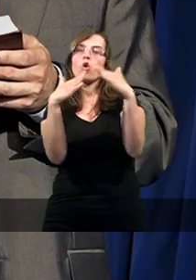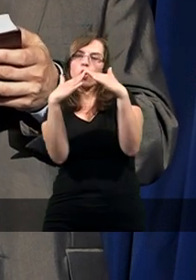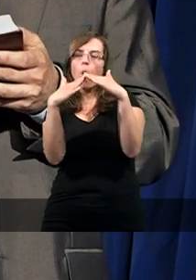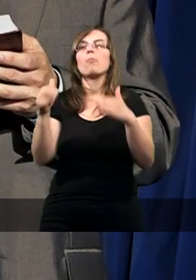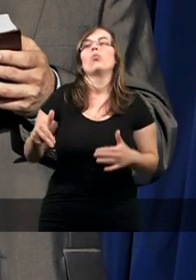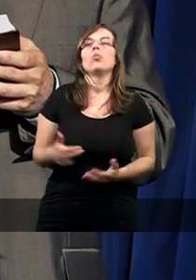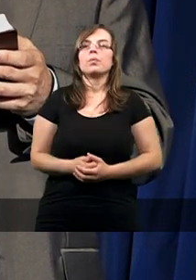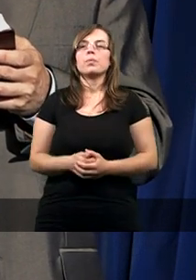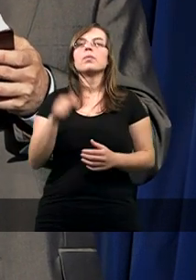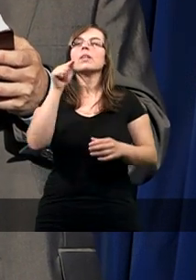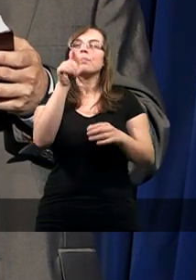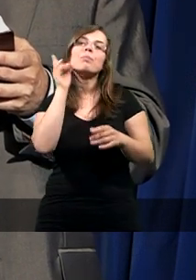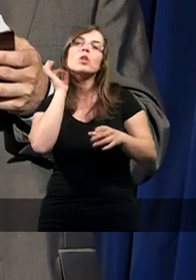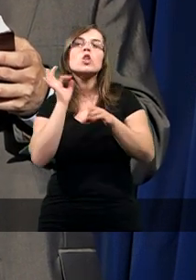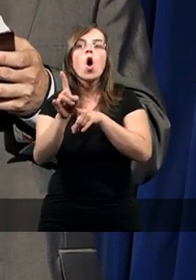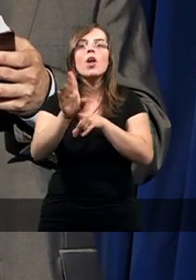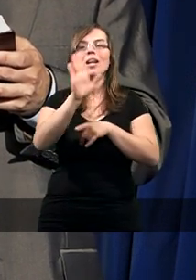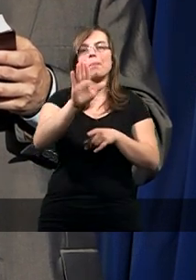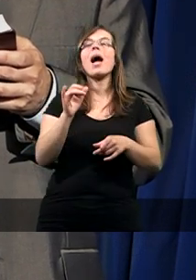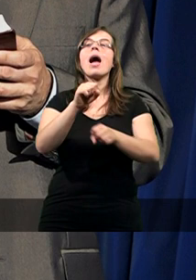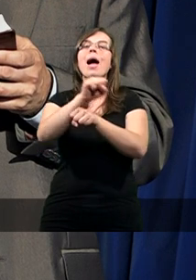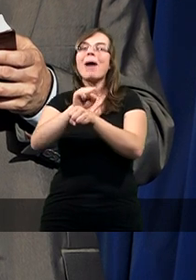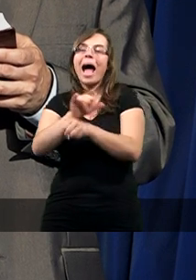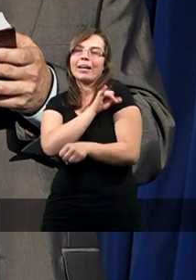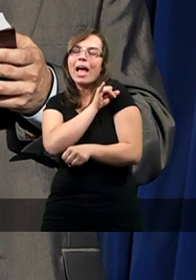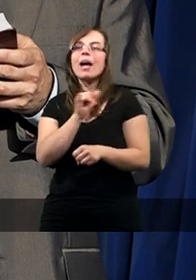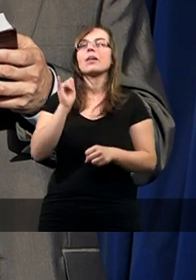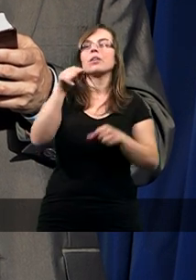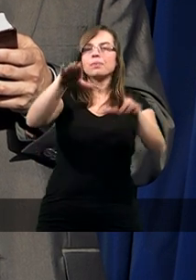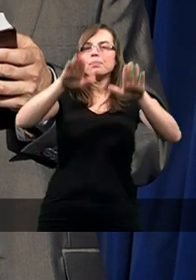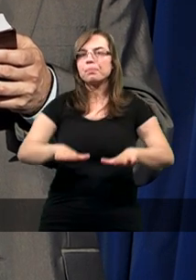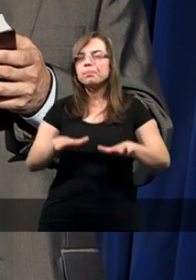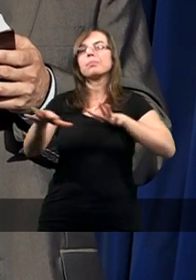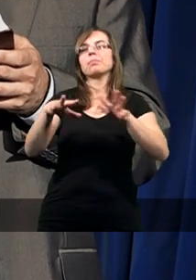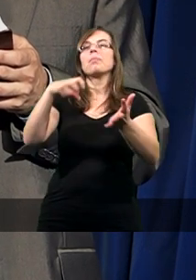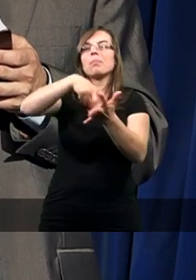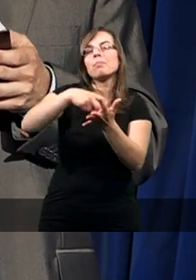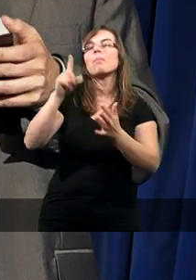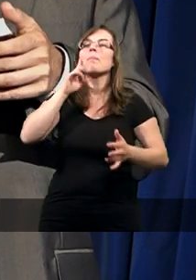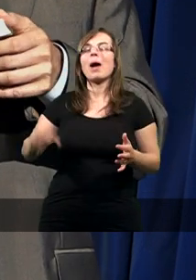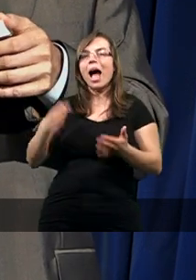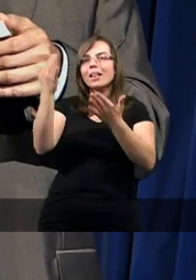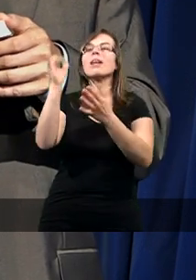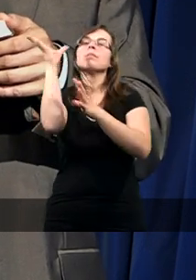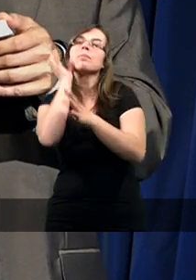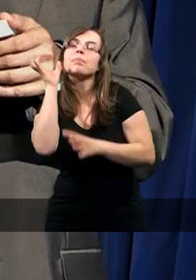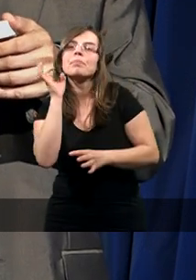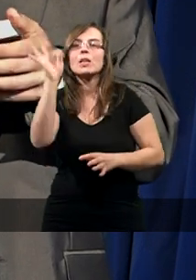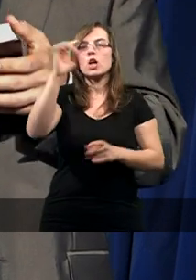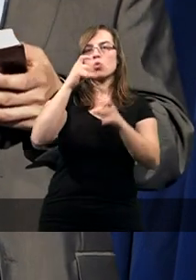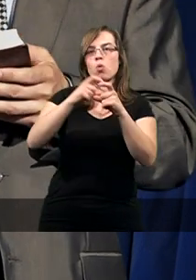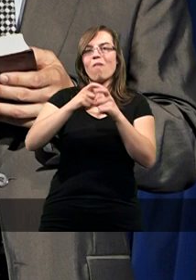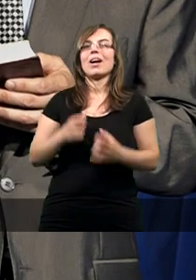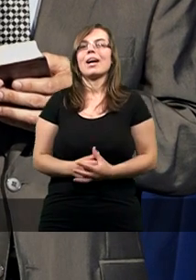domu. Tam miała siostrę, a na imię jej było Maria, która usiadłszy u nóg Pana, słuchała jego